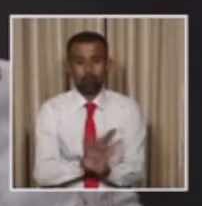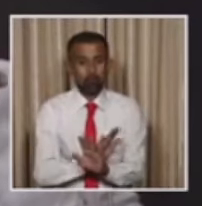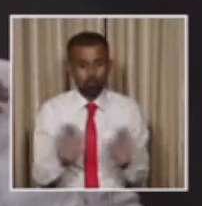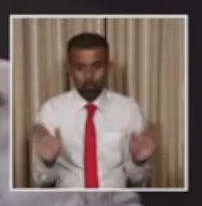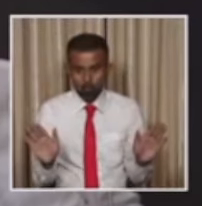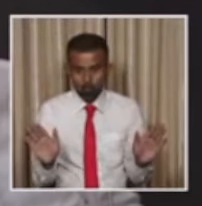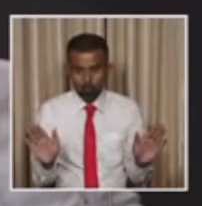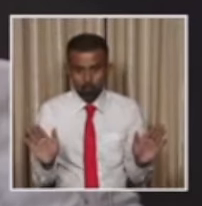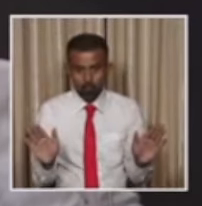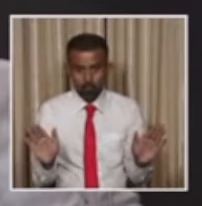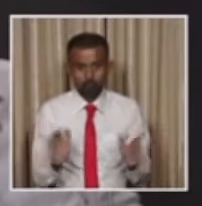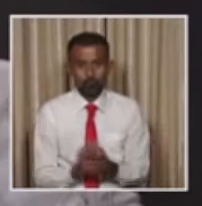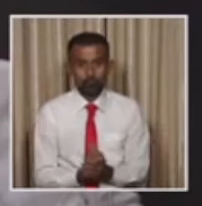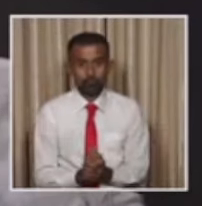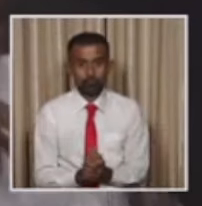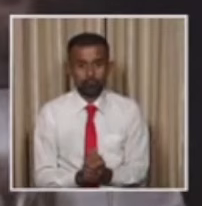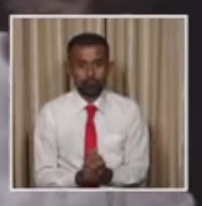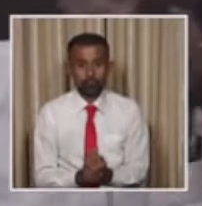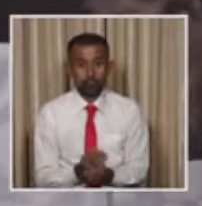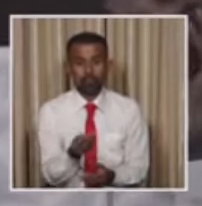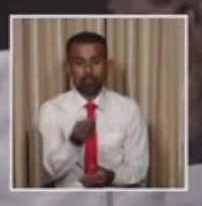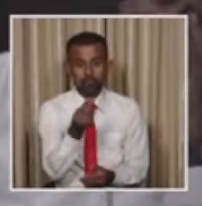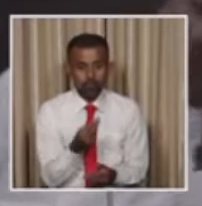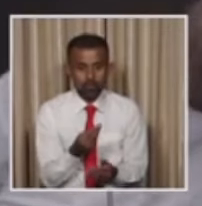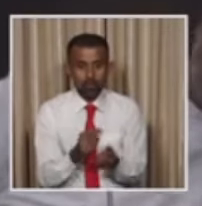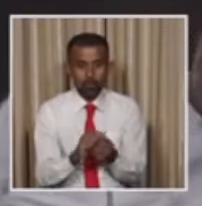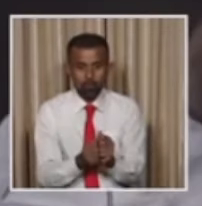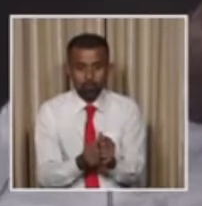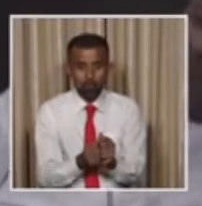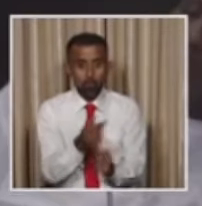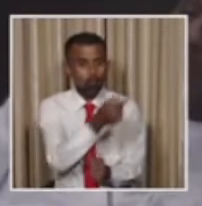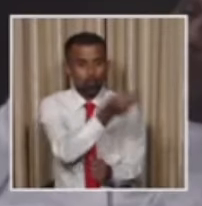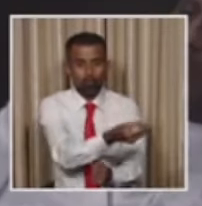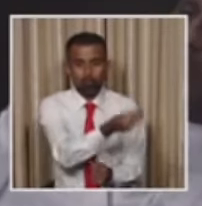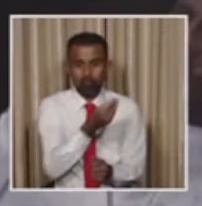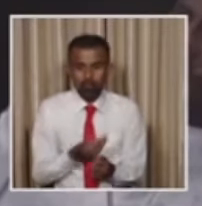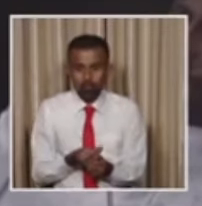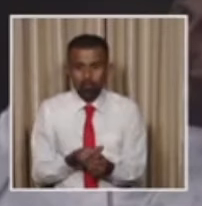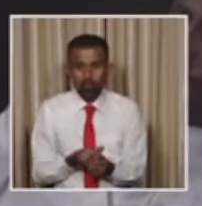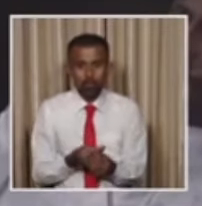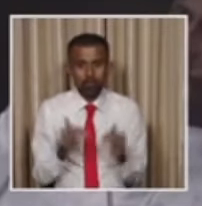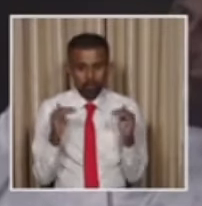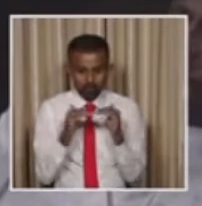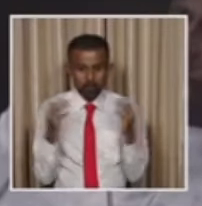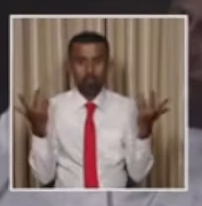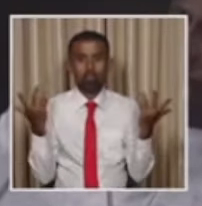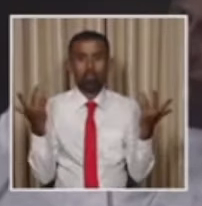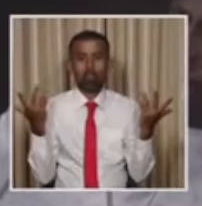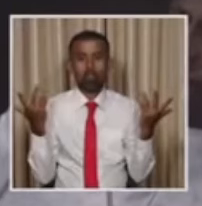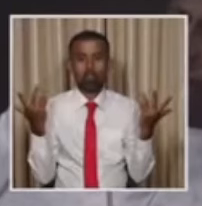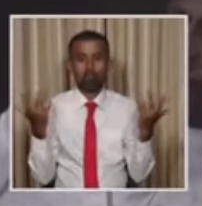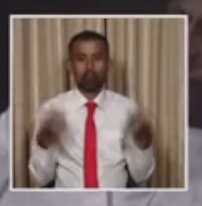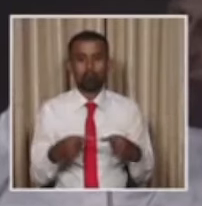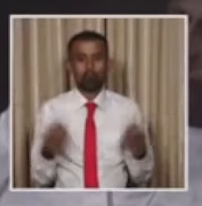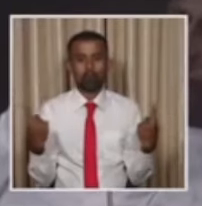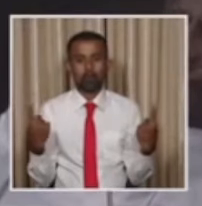යුත්තේය. එතකොට ඉදිරිපත් කළ තියෙන සංශෝධනයත් ඔබතුමන්ලා තියෙන සංශෝධනයත් ඒකට ගැළපෙන්නේ නැහැ. මේකට